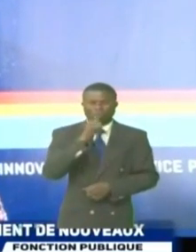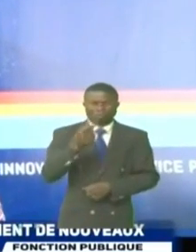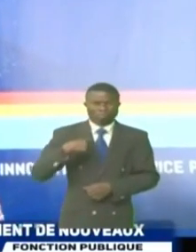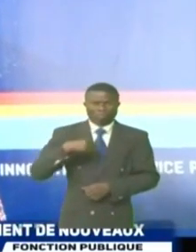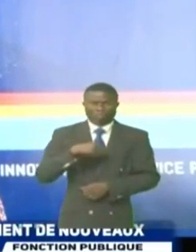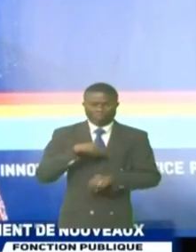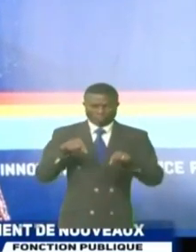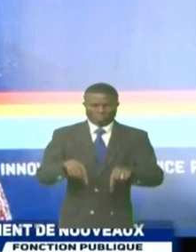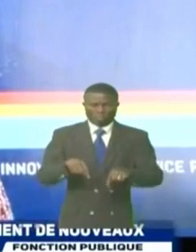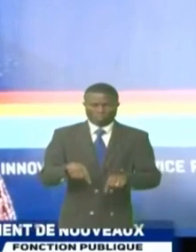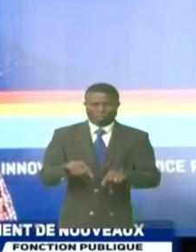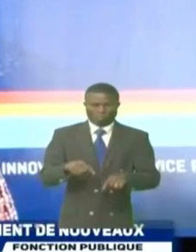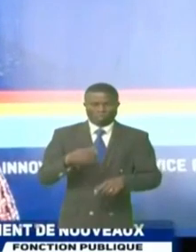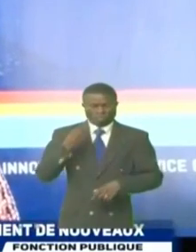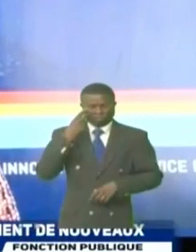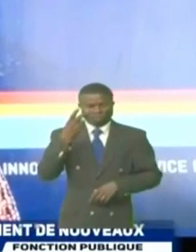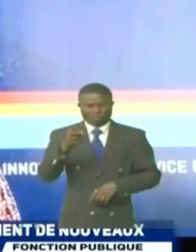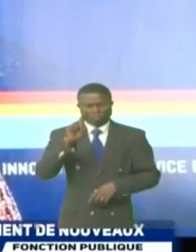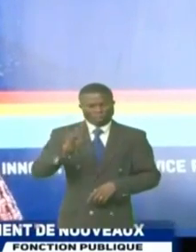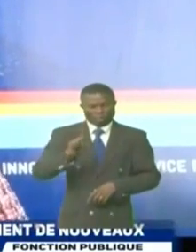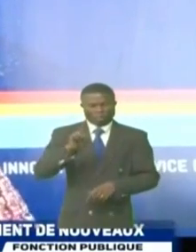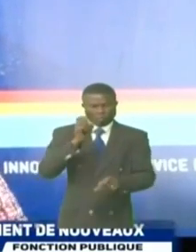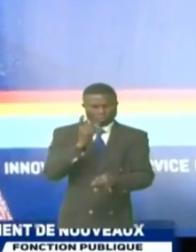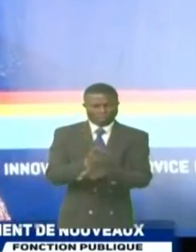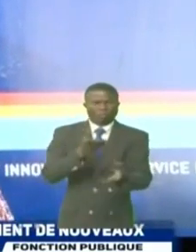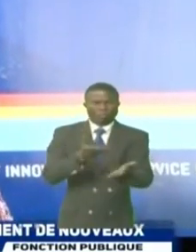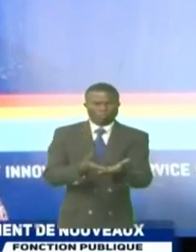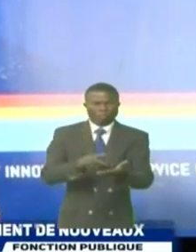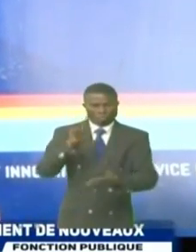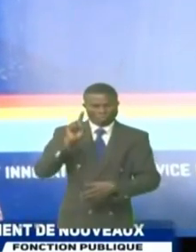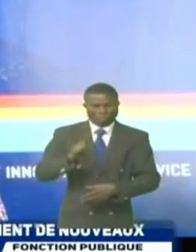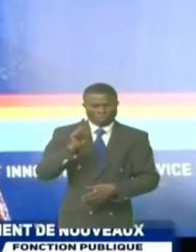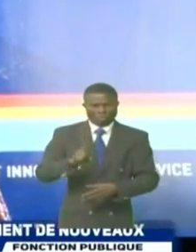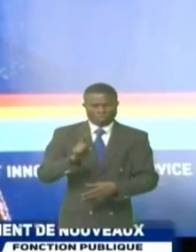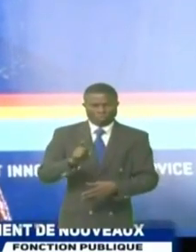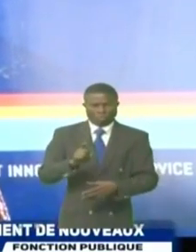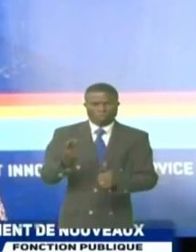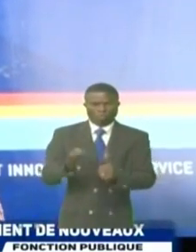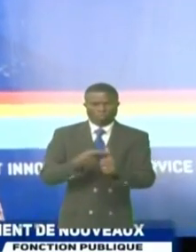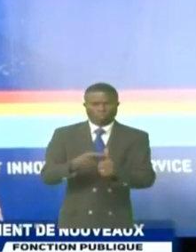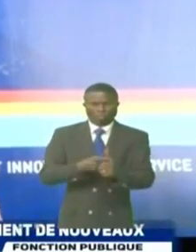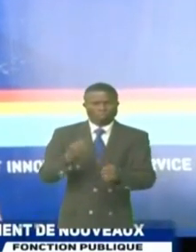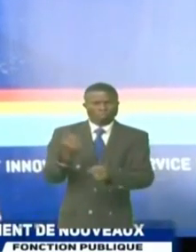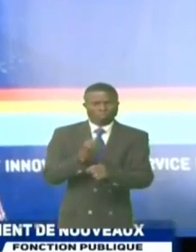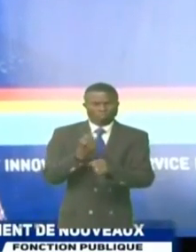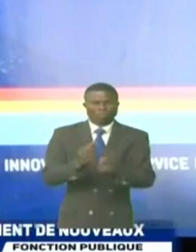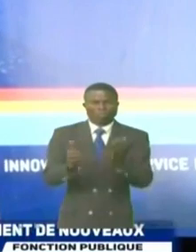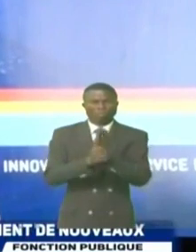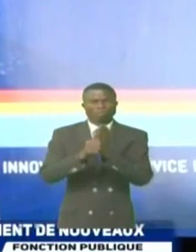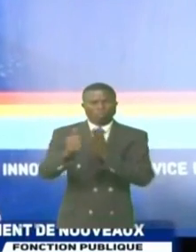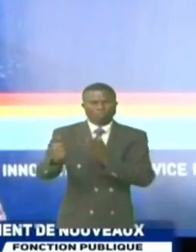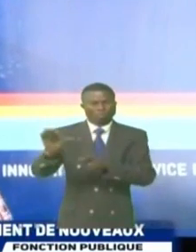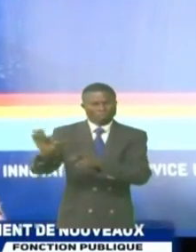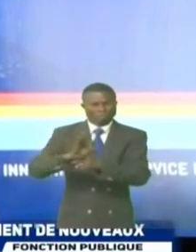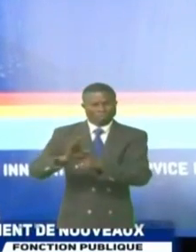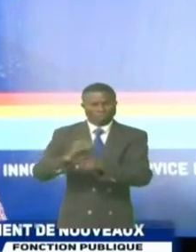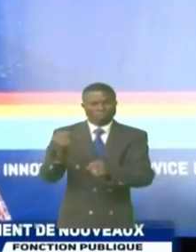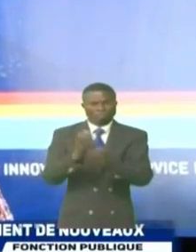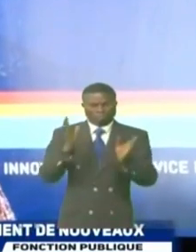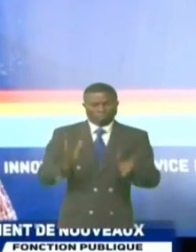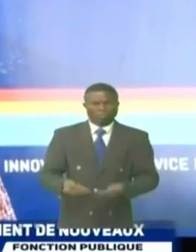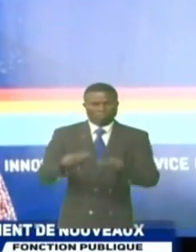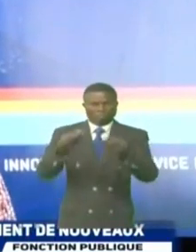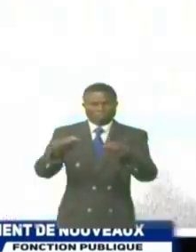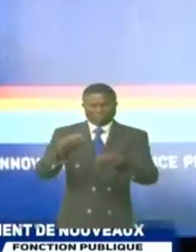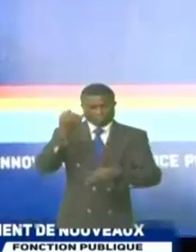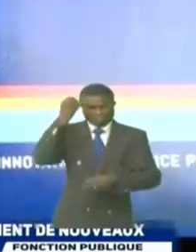notre arrivée, on a senti vraiment que les besoins étaient là. Il fallait avoir du personnel pour exercer ce travail, former ce personnel et donner une